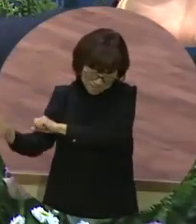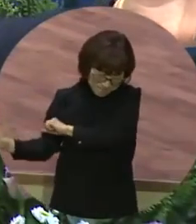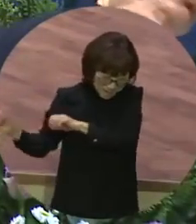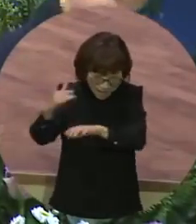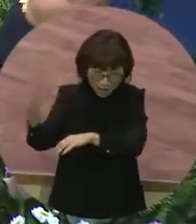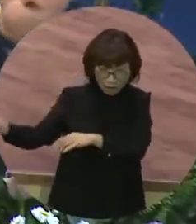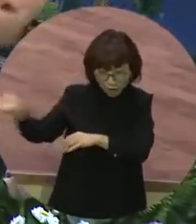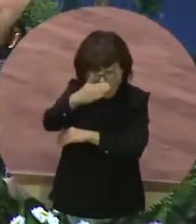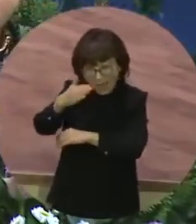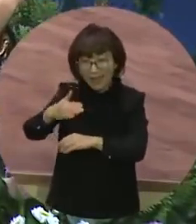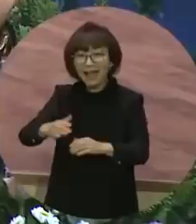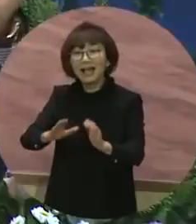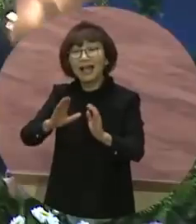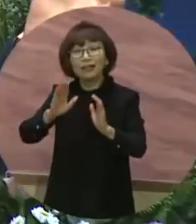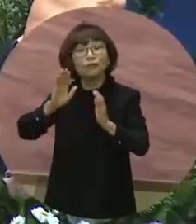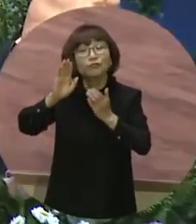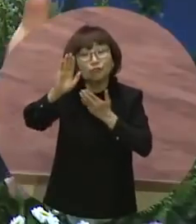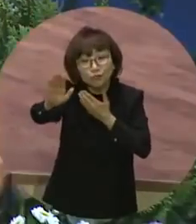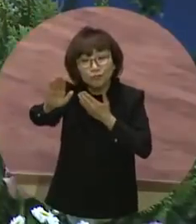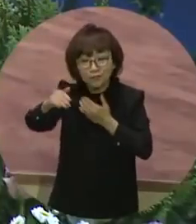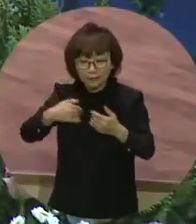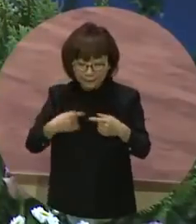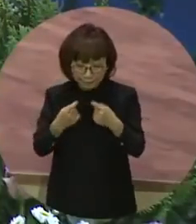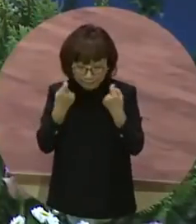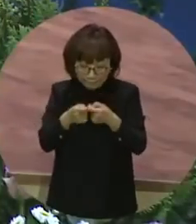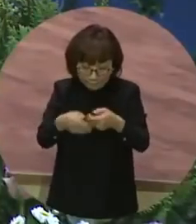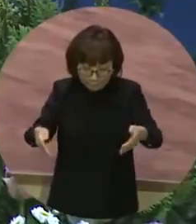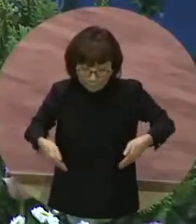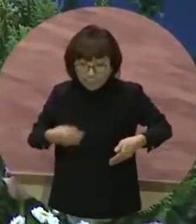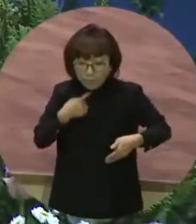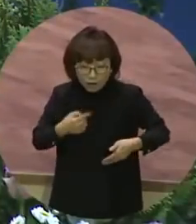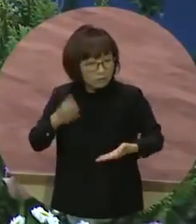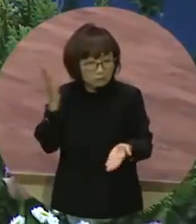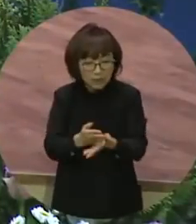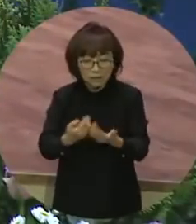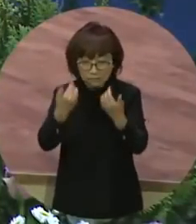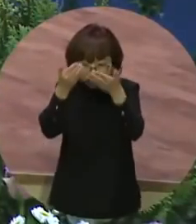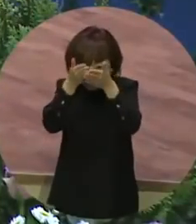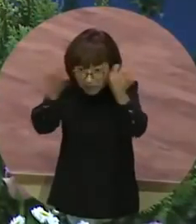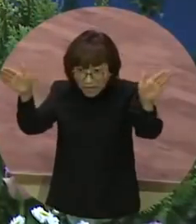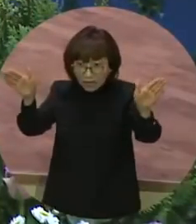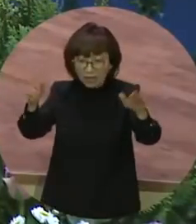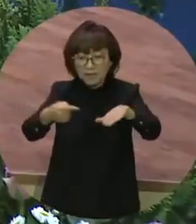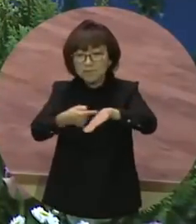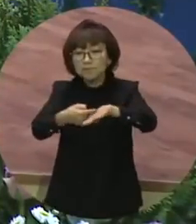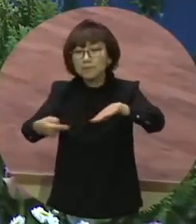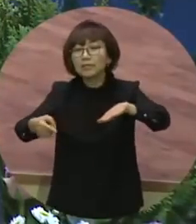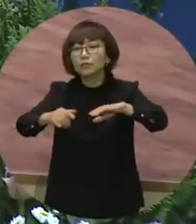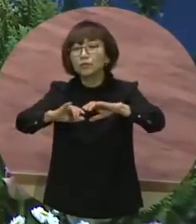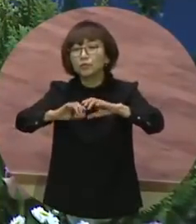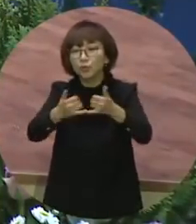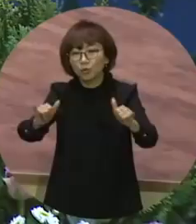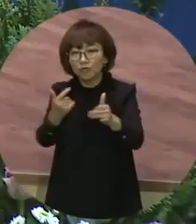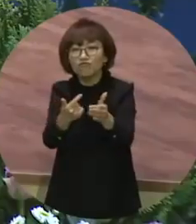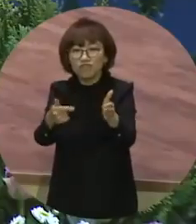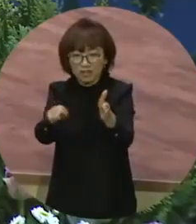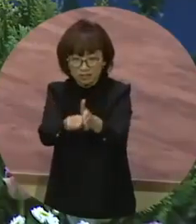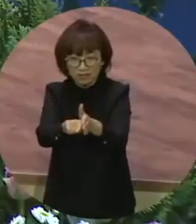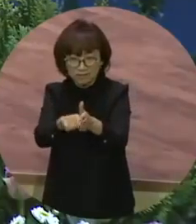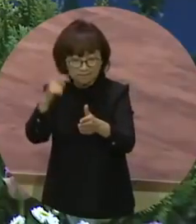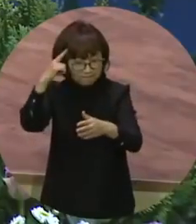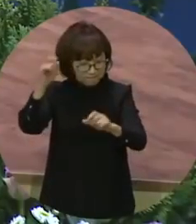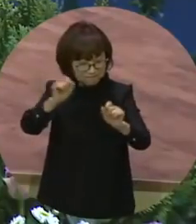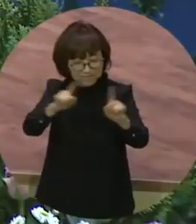바라보고 정말로 이제는 남을 위해서 살죠. 그 눈이 처음으로 열린 거예요. 3.1 운동 때 비로소 민족